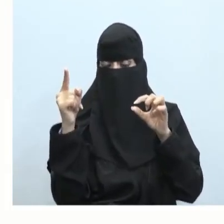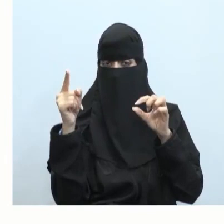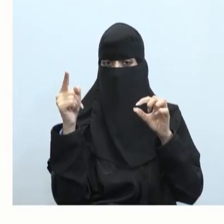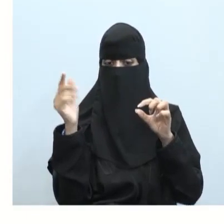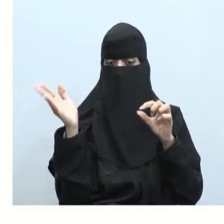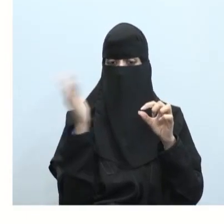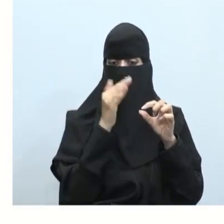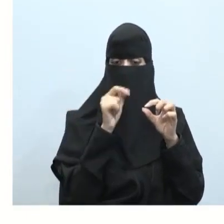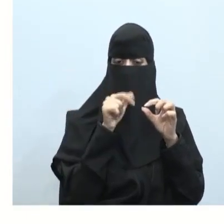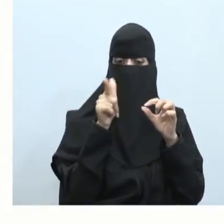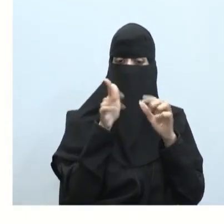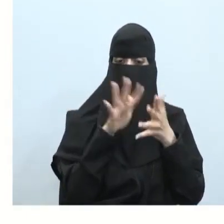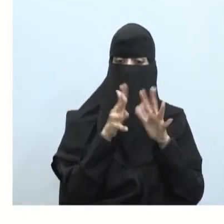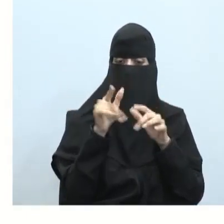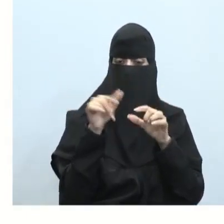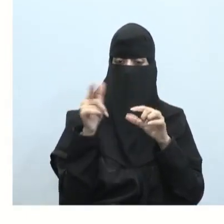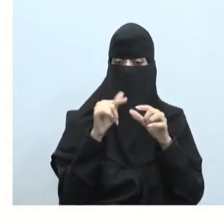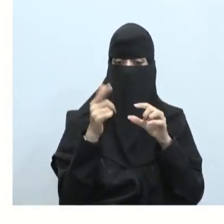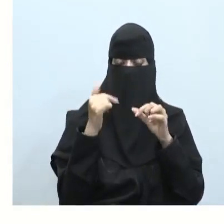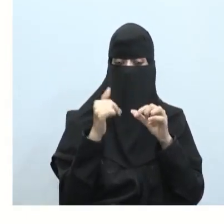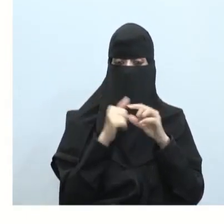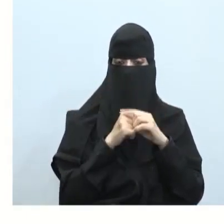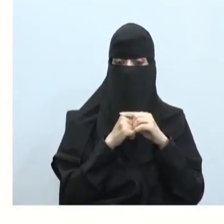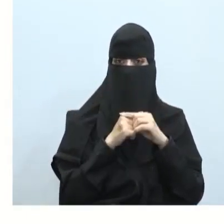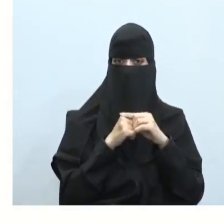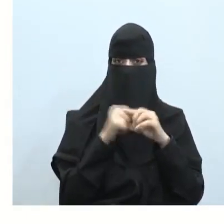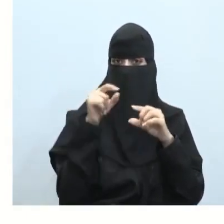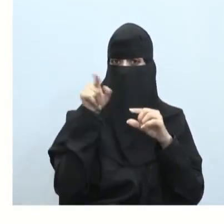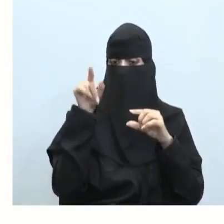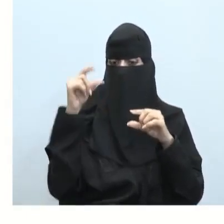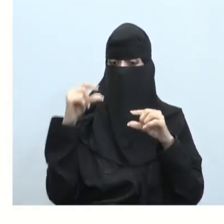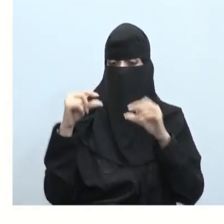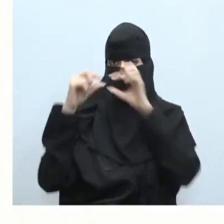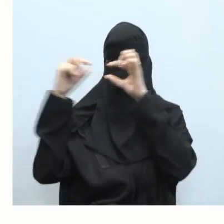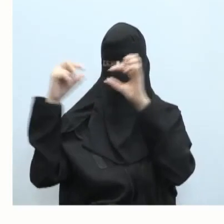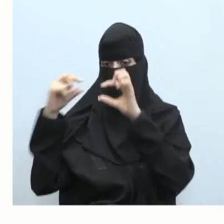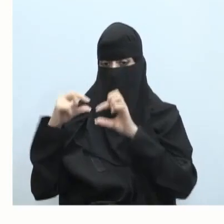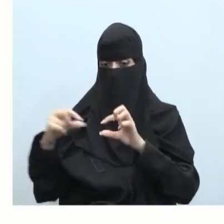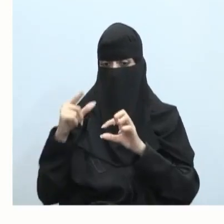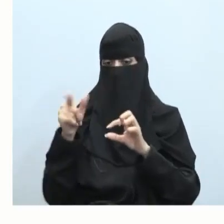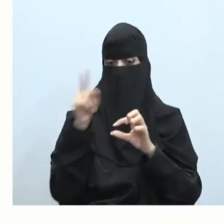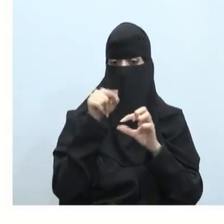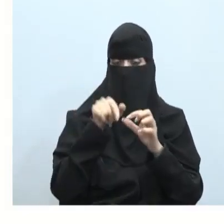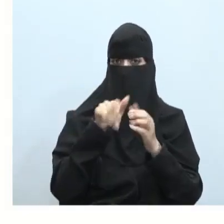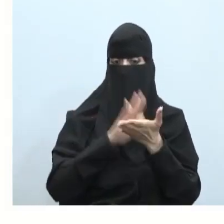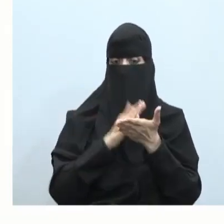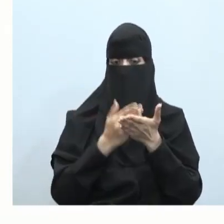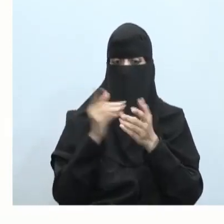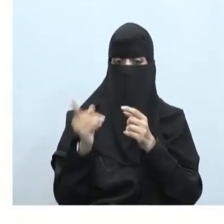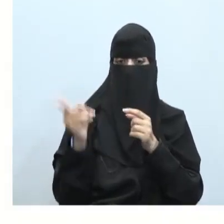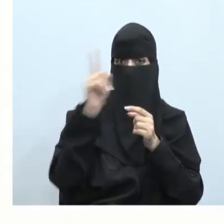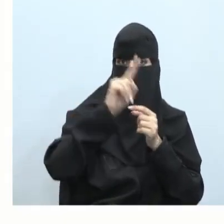بي افعل بينما او ما دام زد تساوي اكس ناقص واي هنا المترجم هنا يقوم